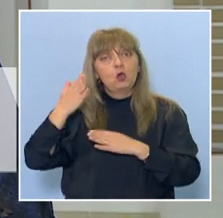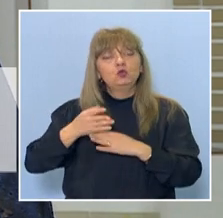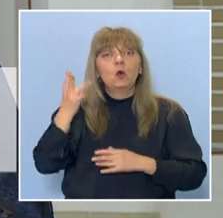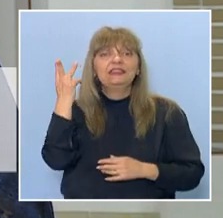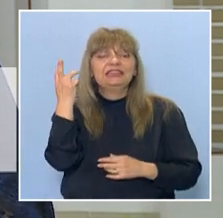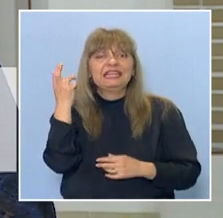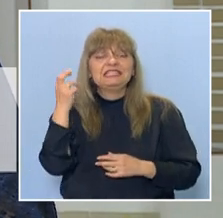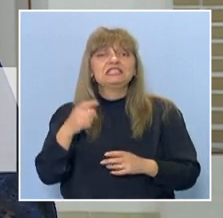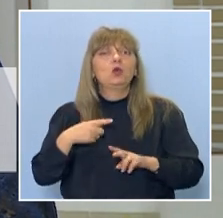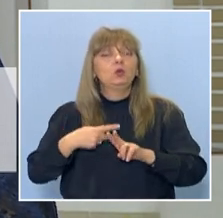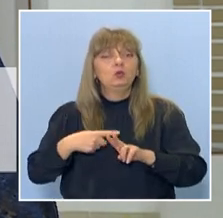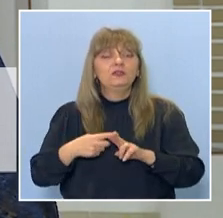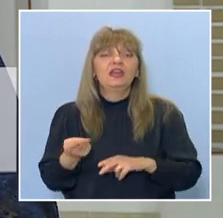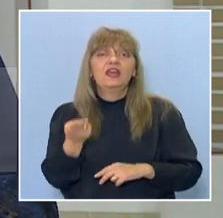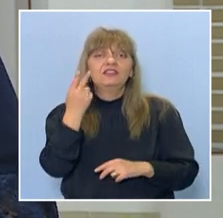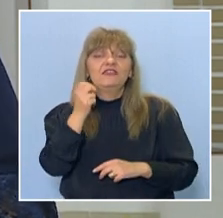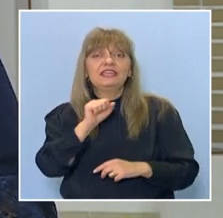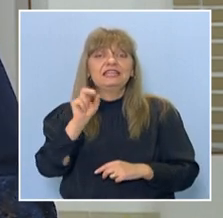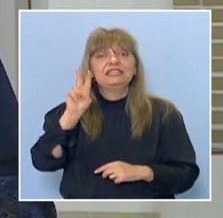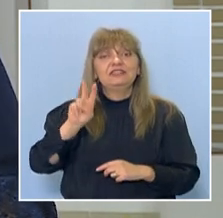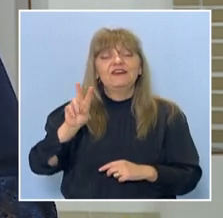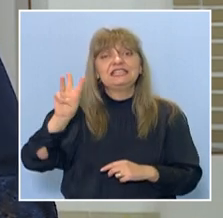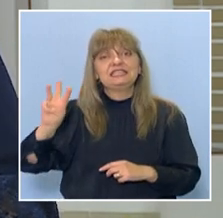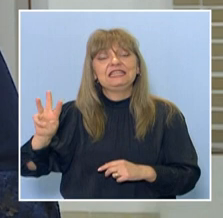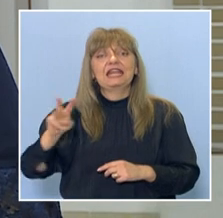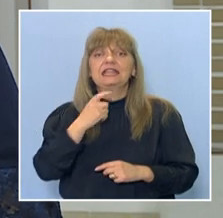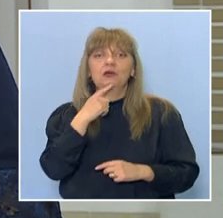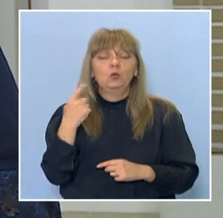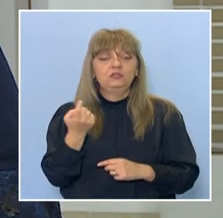30 юни 2023 година, като с